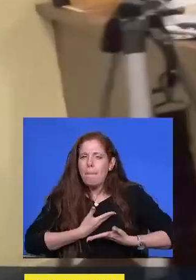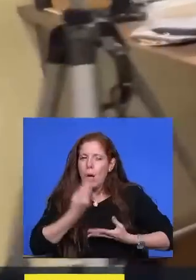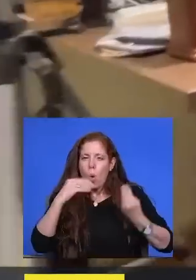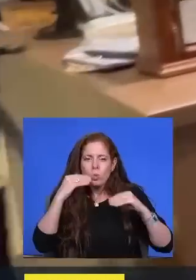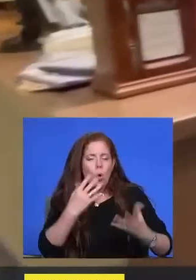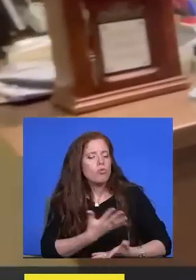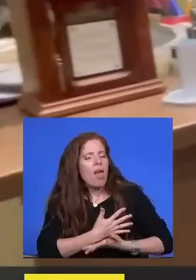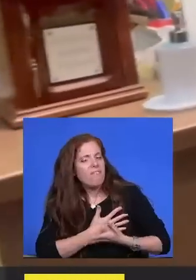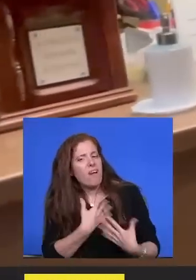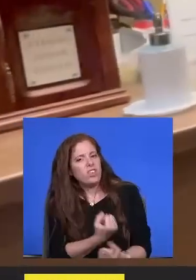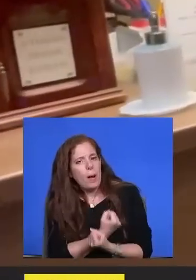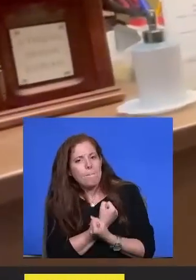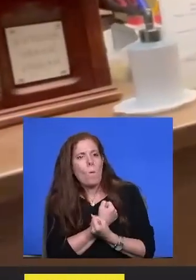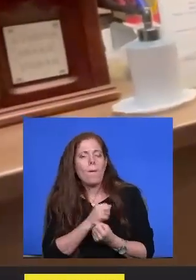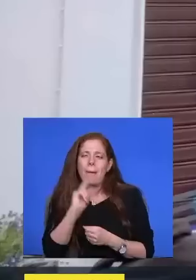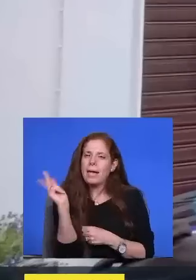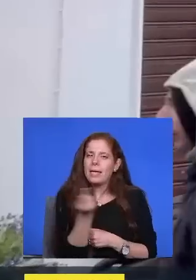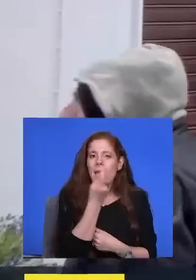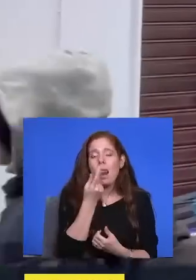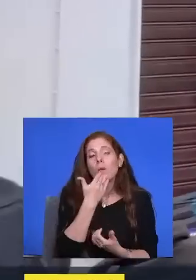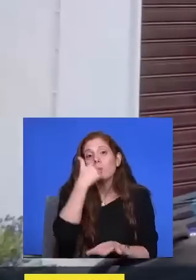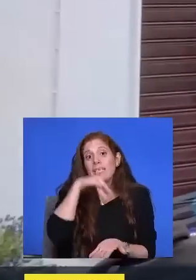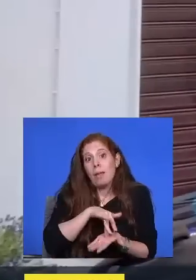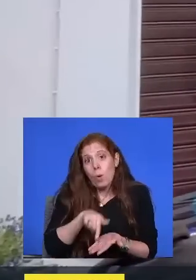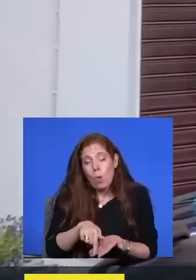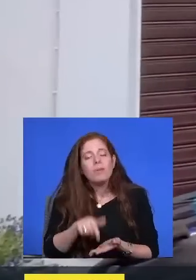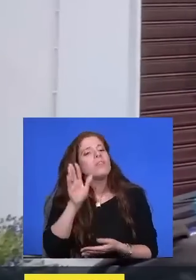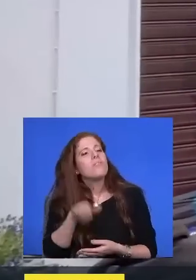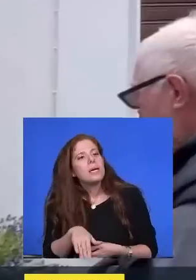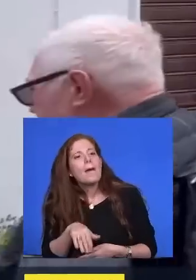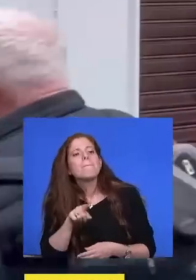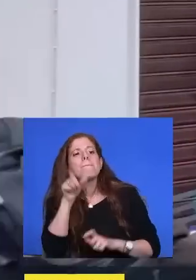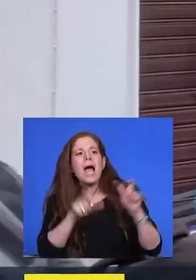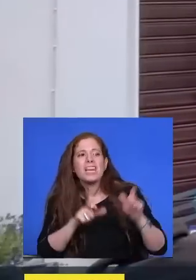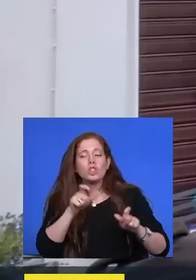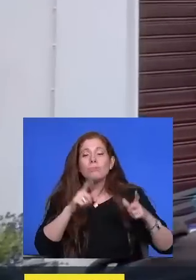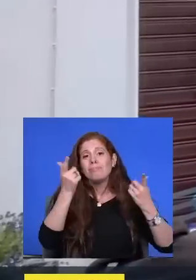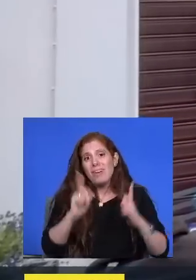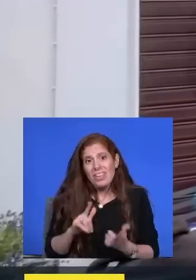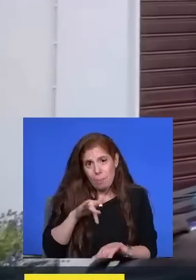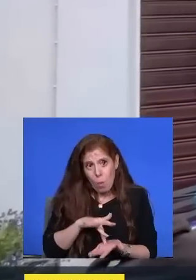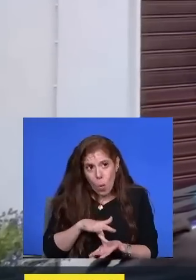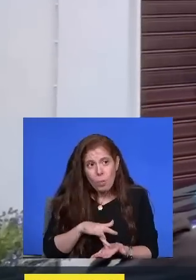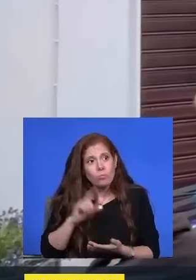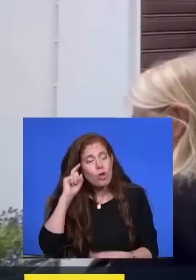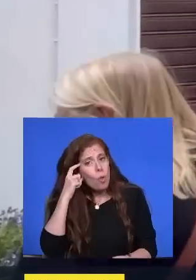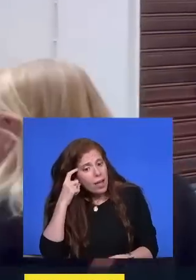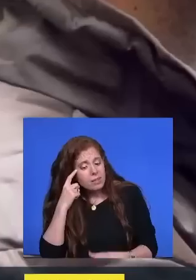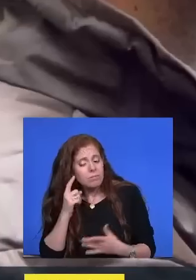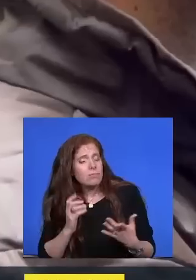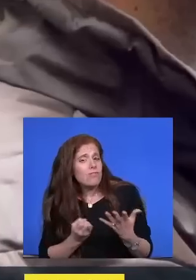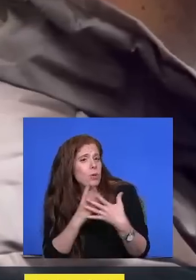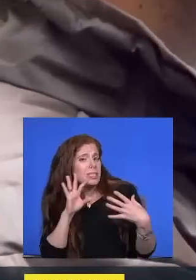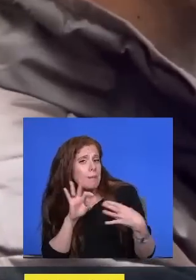ושל חיבוק מהקהילה המקומית, היהודית המקומית, וגם מהאנשים יוונים מקומיים שדואגים ויוצרים